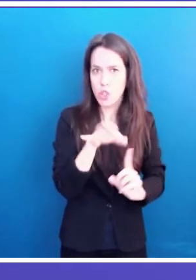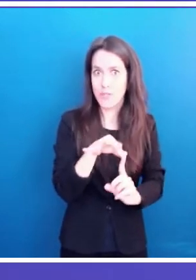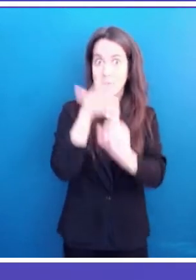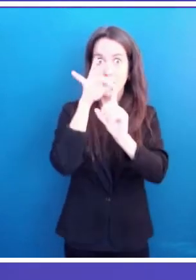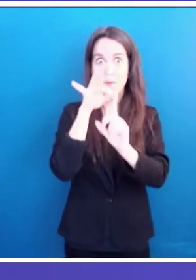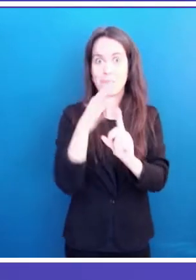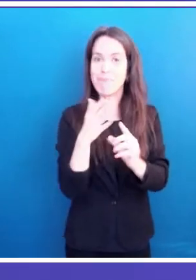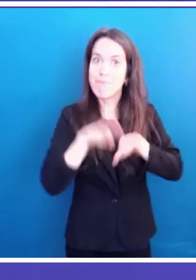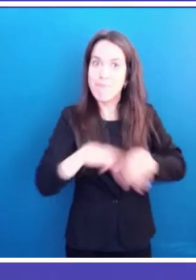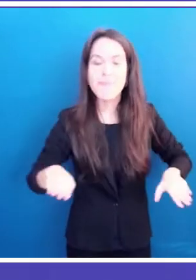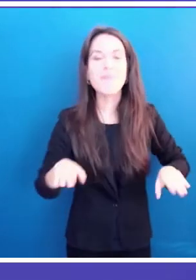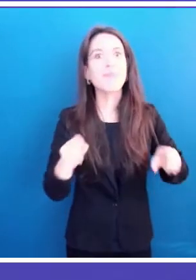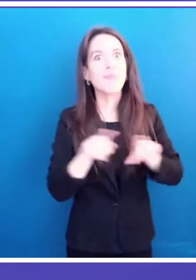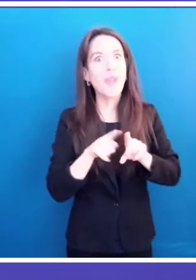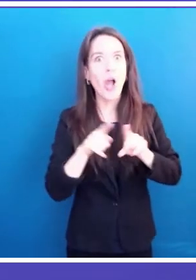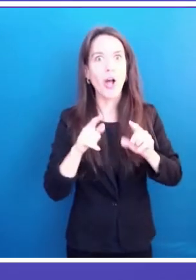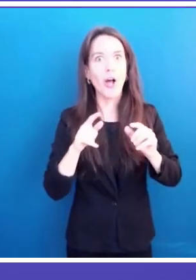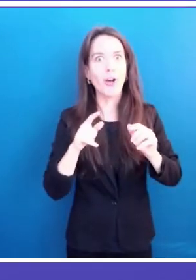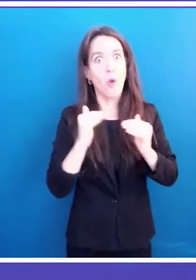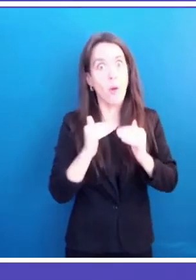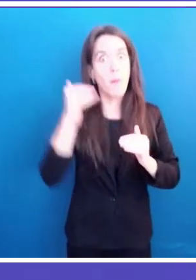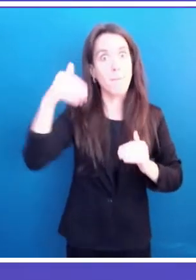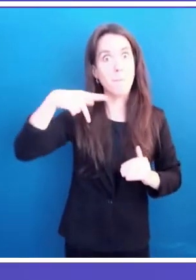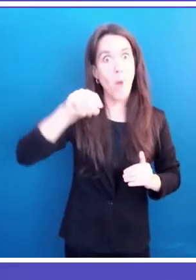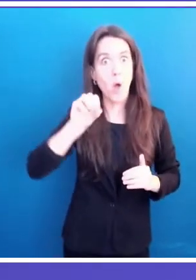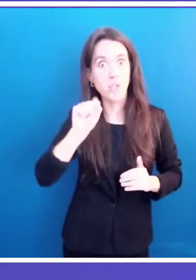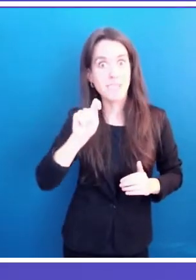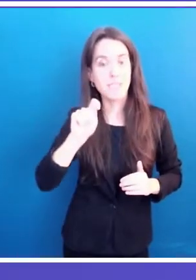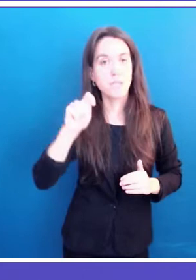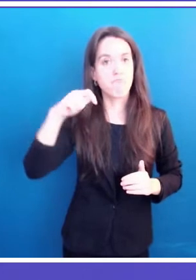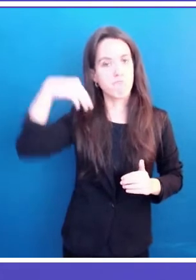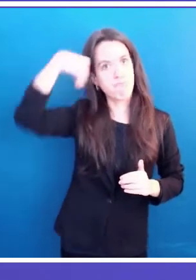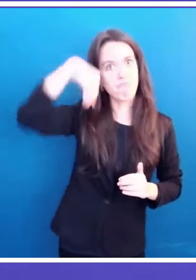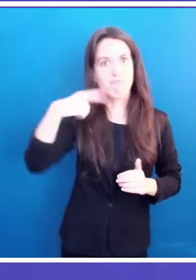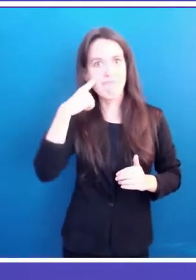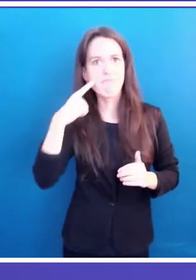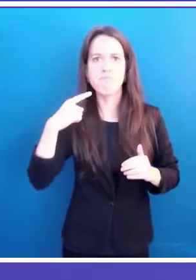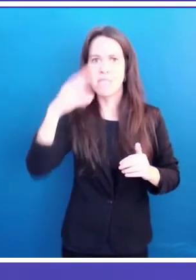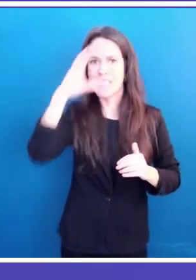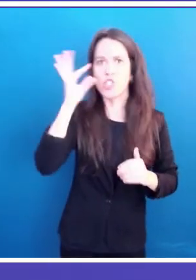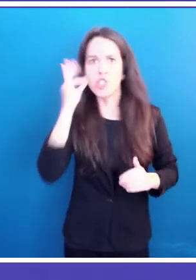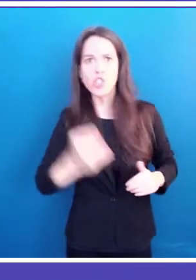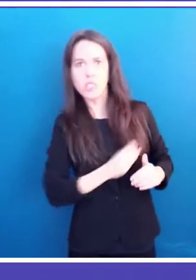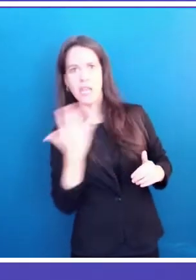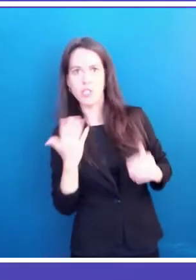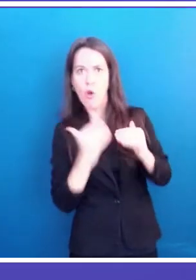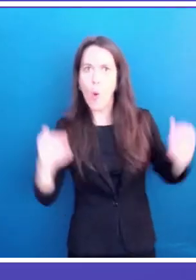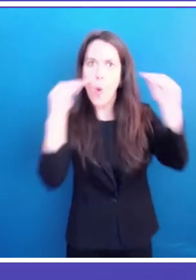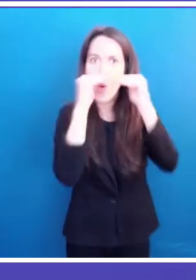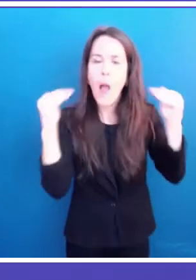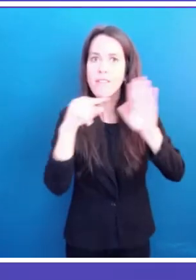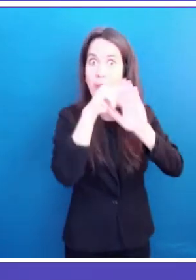والمراهقين السريري، فهي متخصصة في الأطفال ولديها أيضا إجازة في